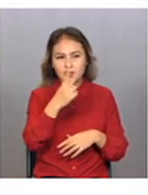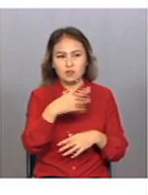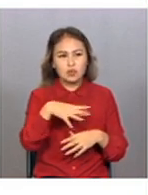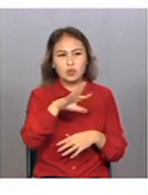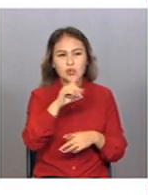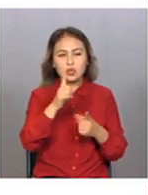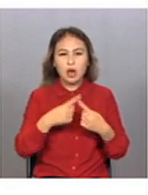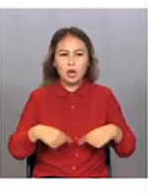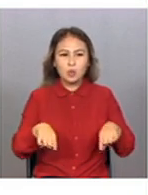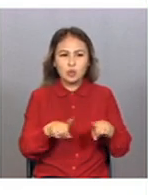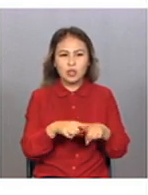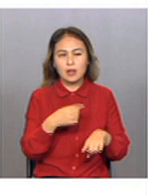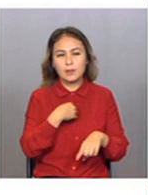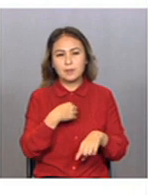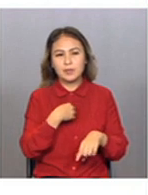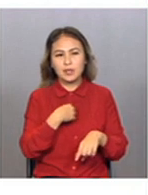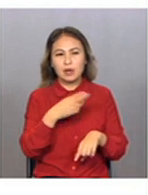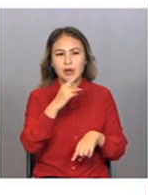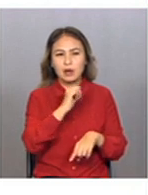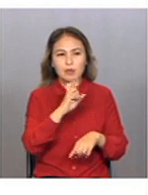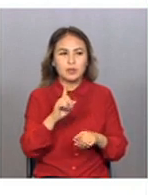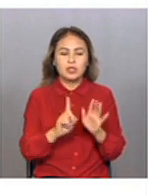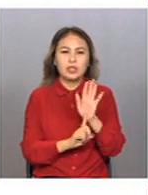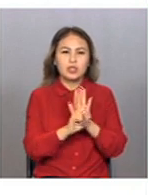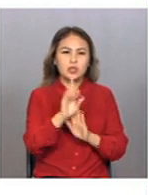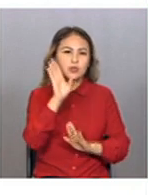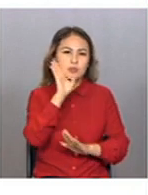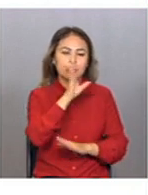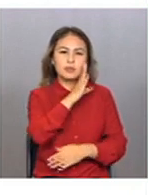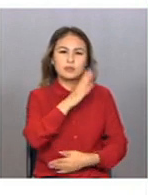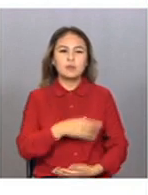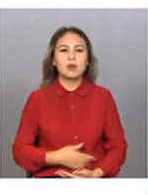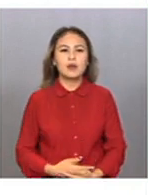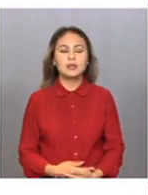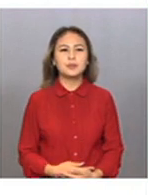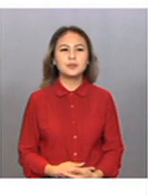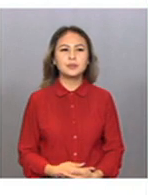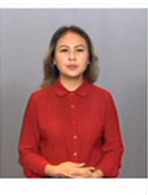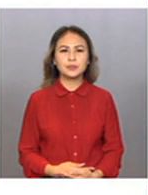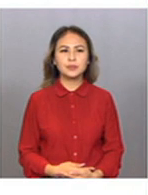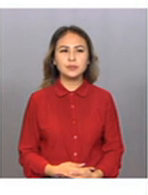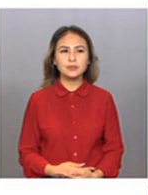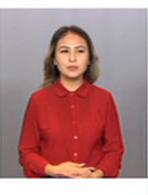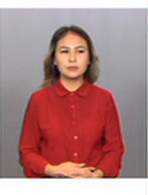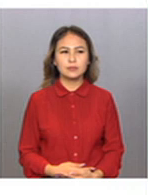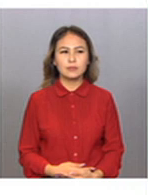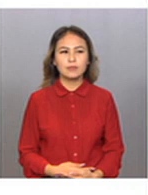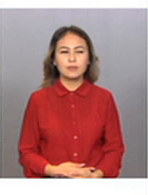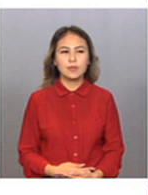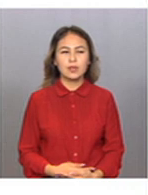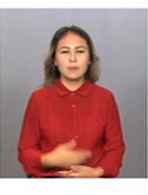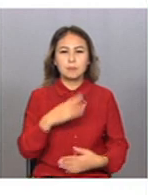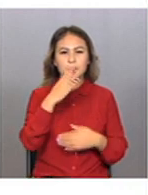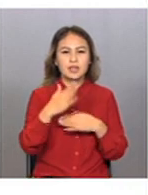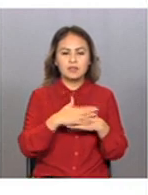видел, все, что окружало меня, как бы начиналось с мамы. Итак, перед вами